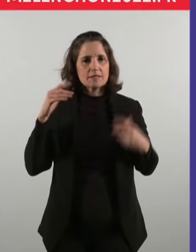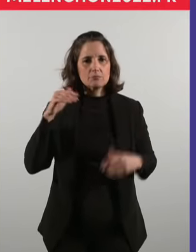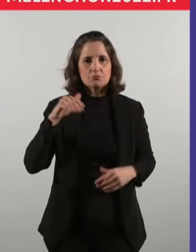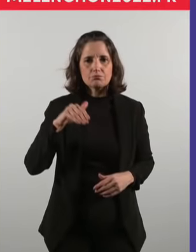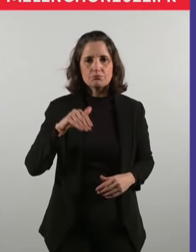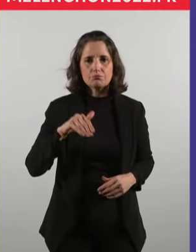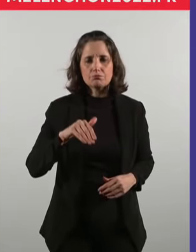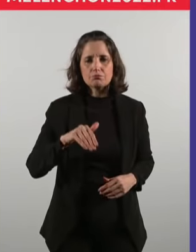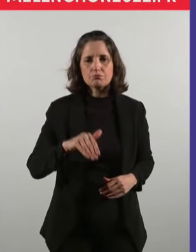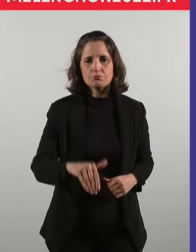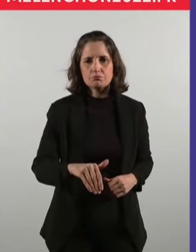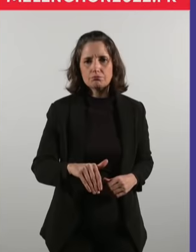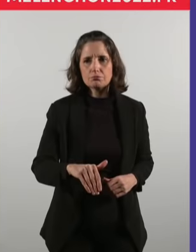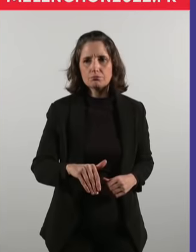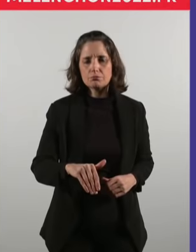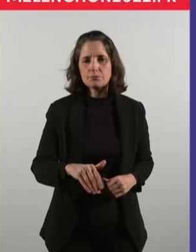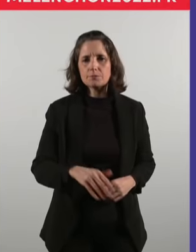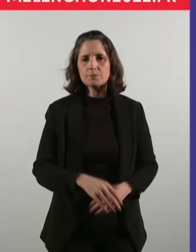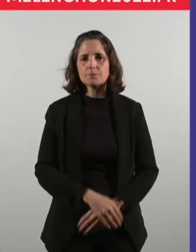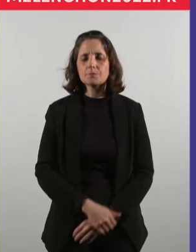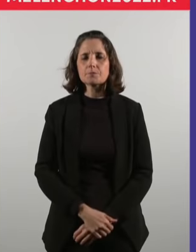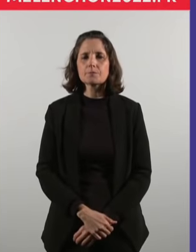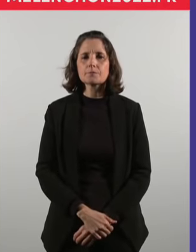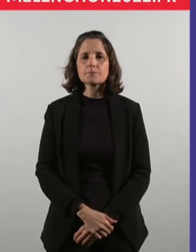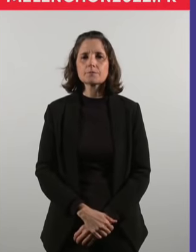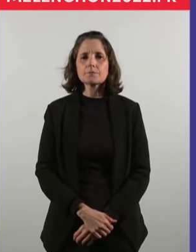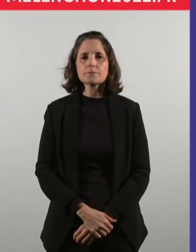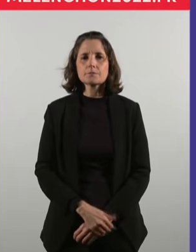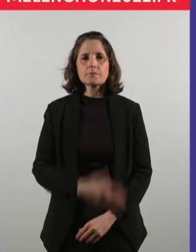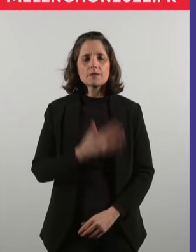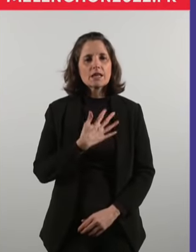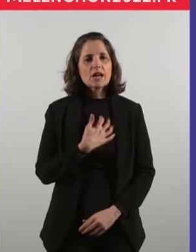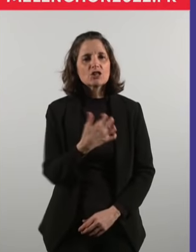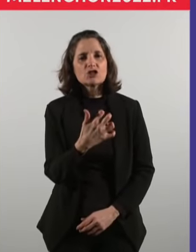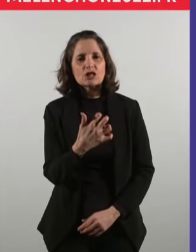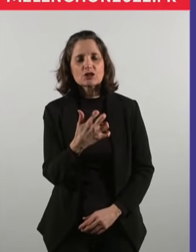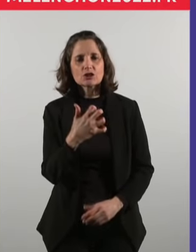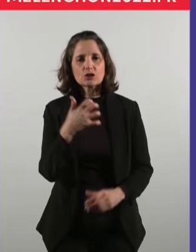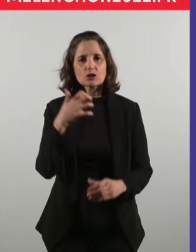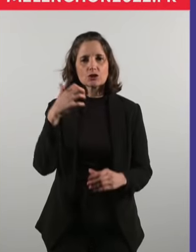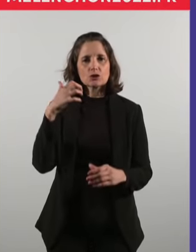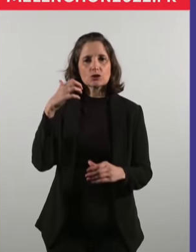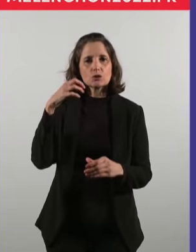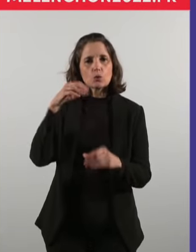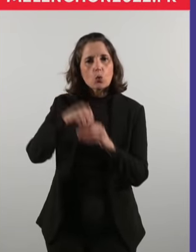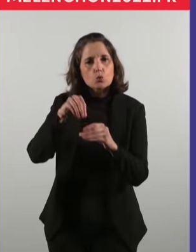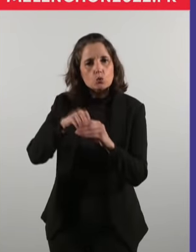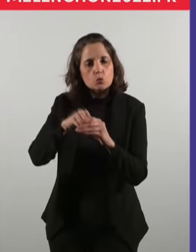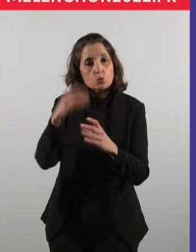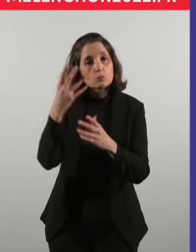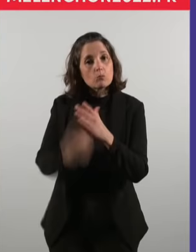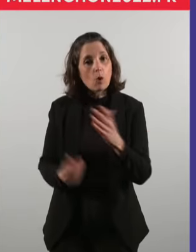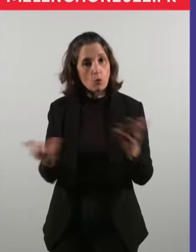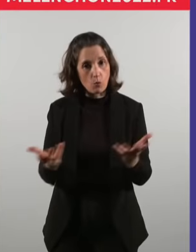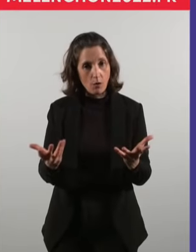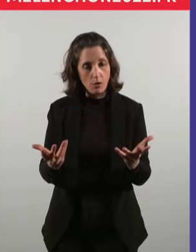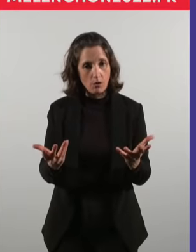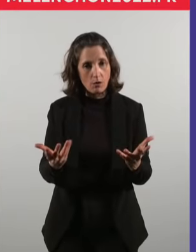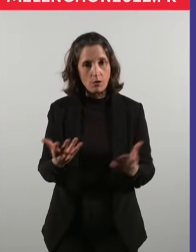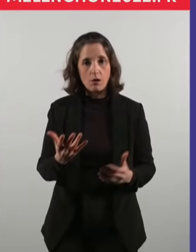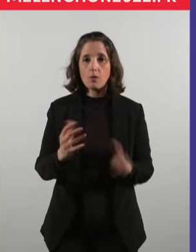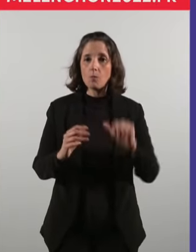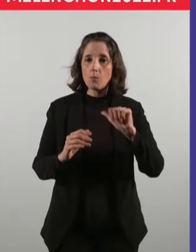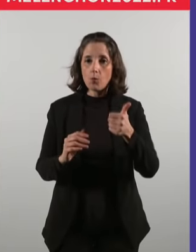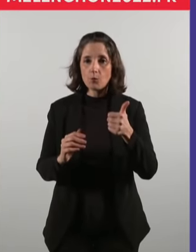Quelles sont les richesses et les ressources qui manquent le plus souvent aux populations ? Une alimentation saine et équilibrée tout